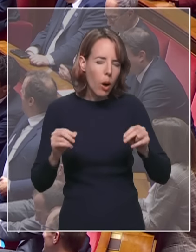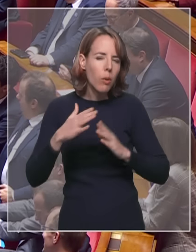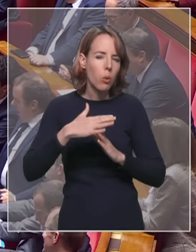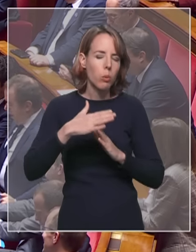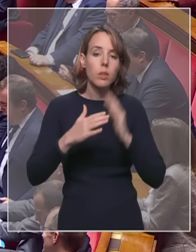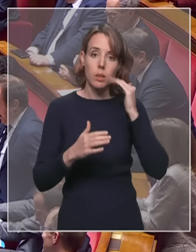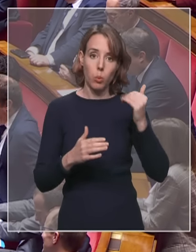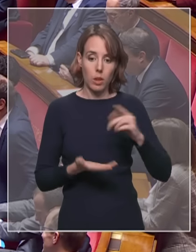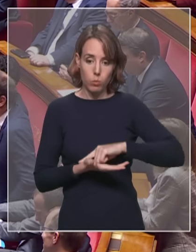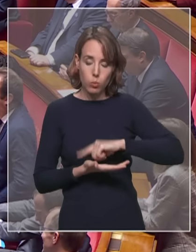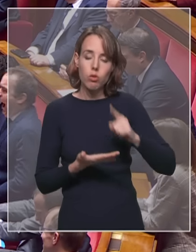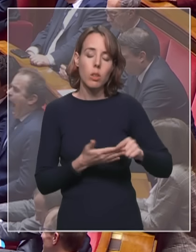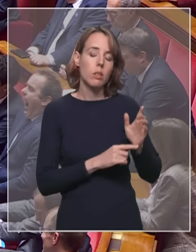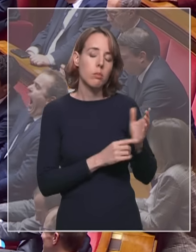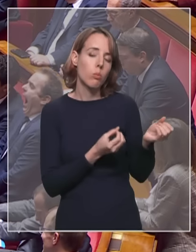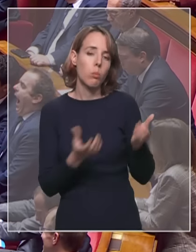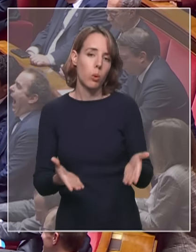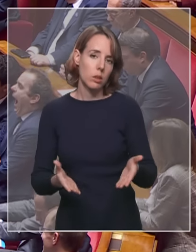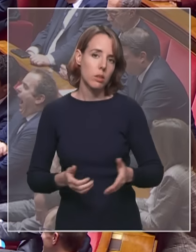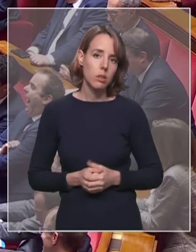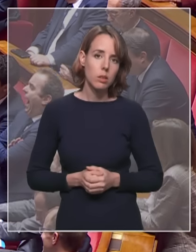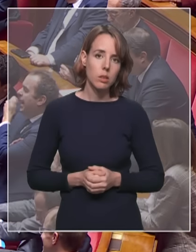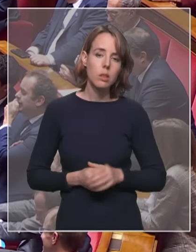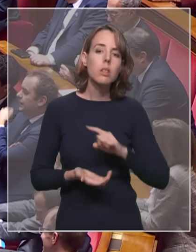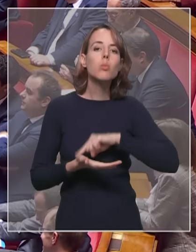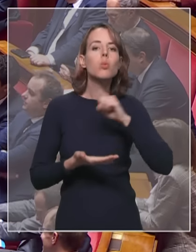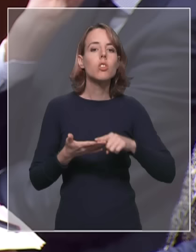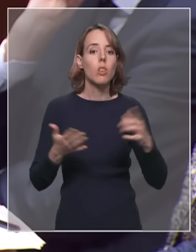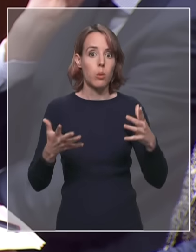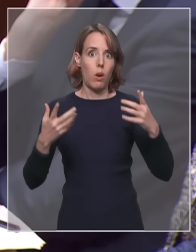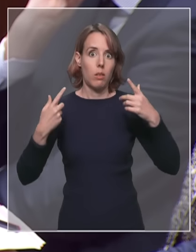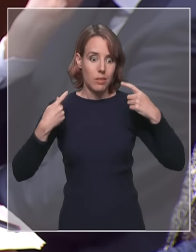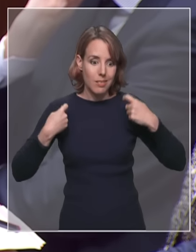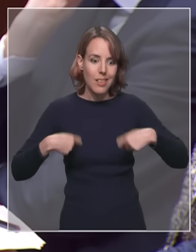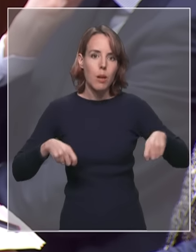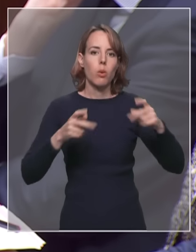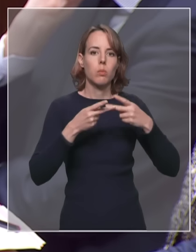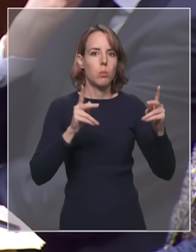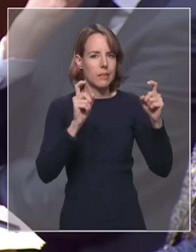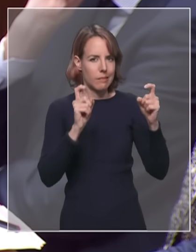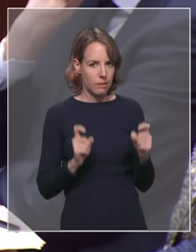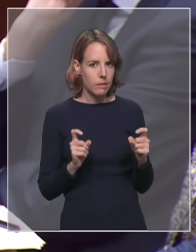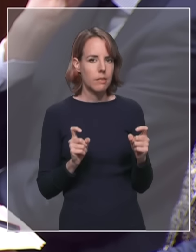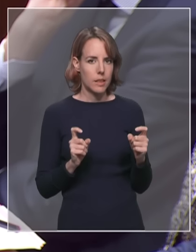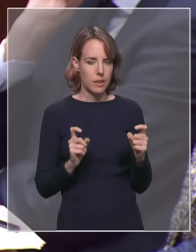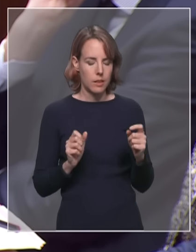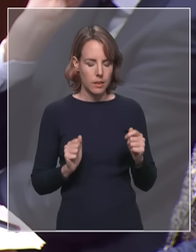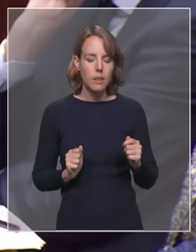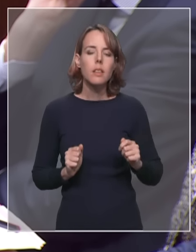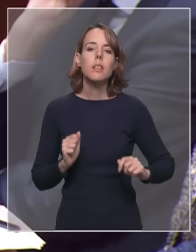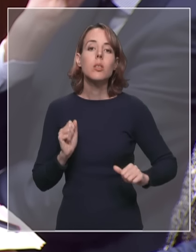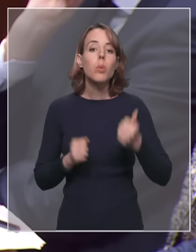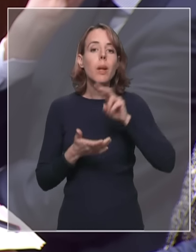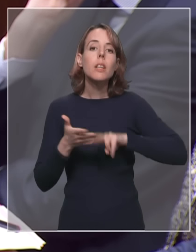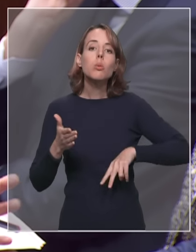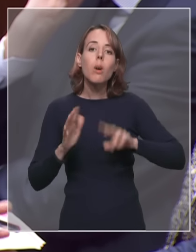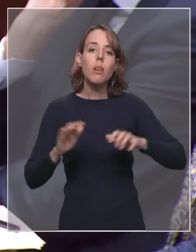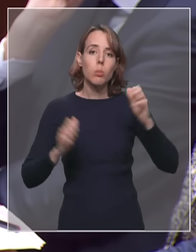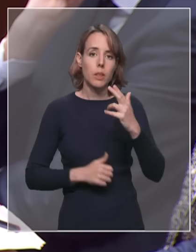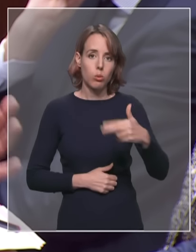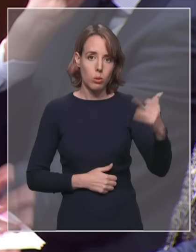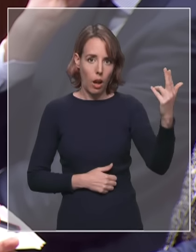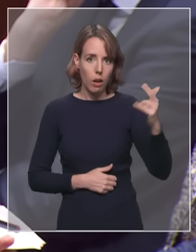à la représentation nationale, qui est d'abord un budget de baisse de la dépense publique. Et vous l'avez dit, à l'issue de la première lecture de l'Assemblée nationale, nous